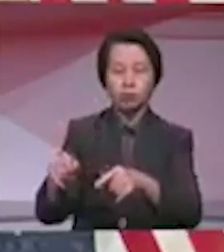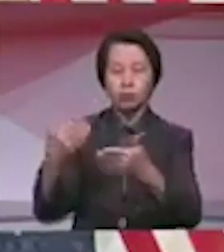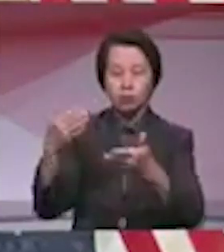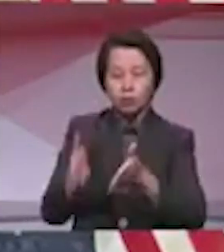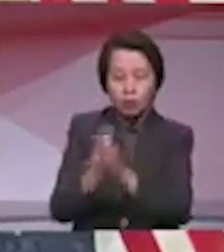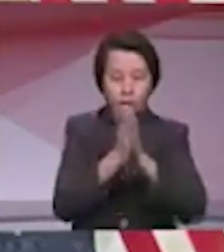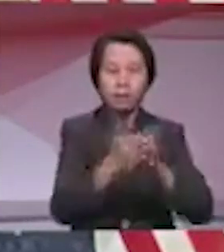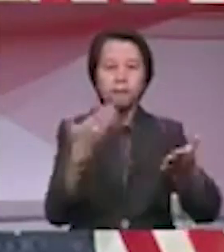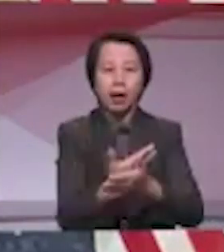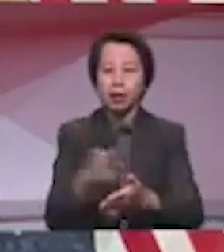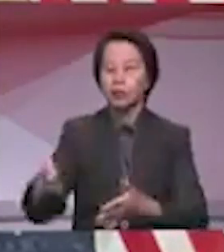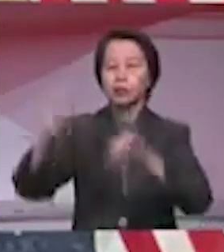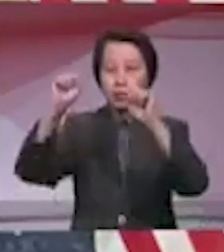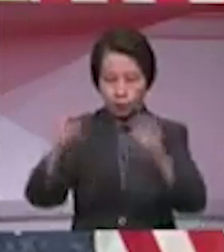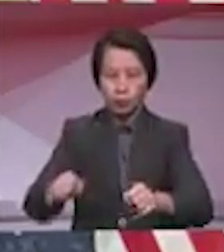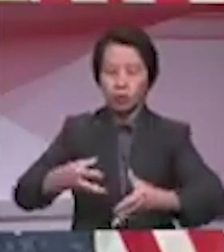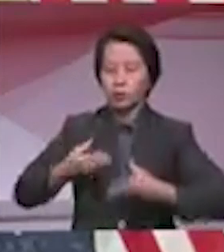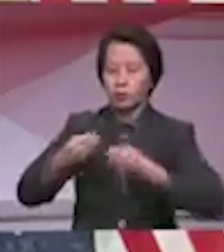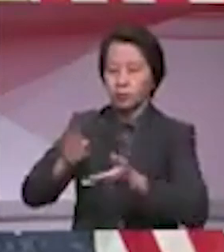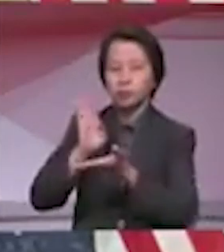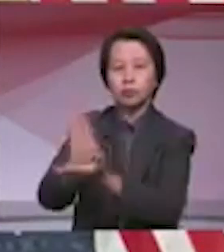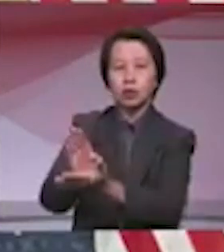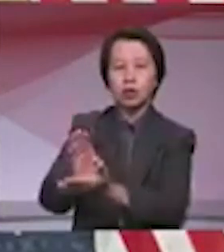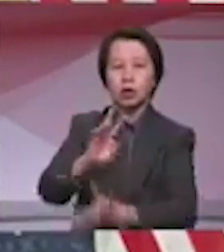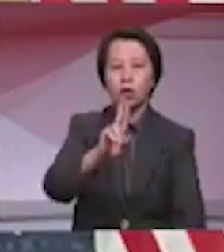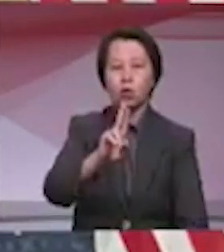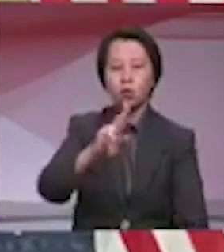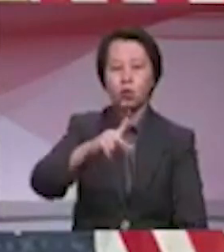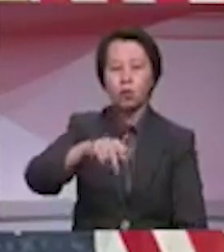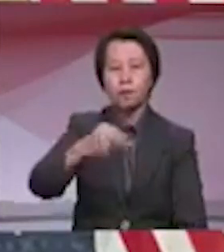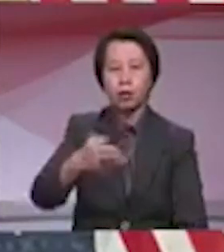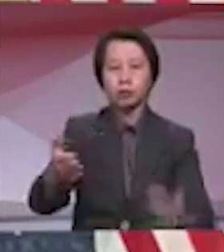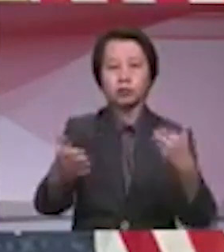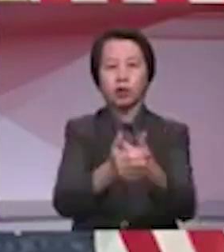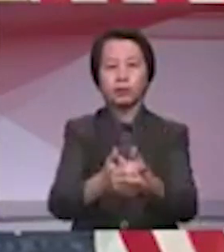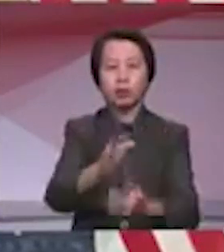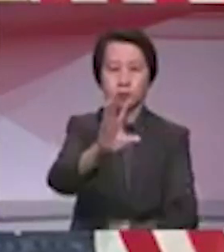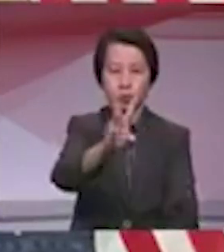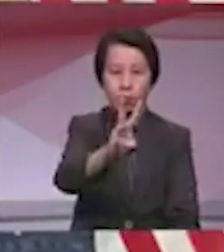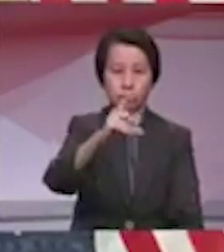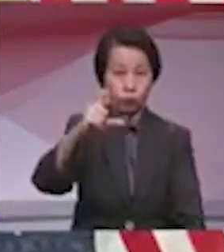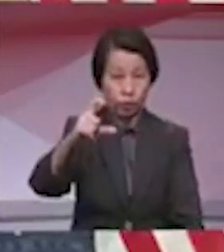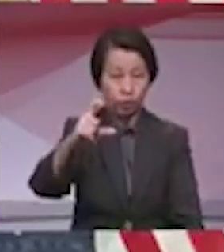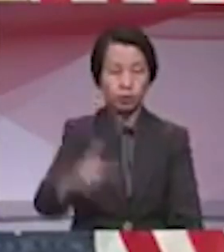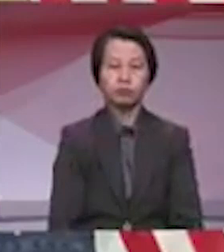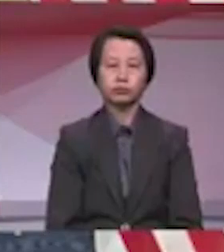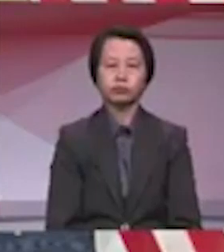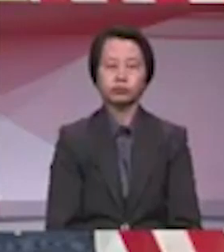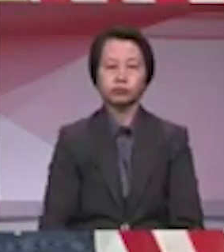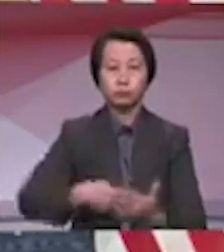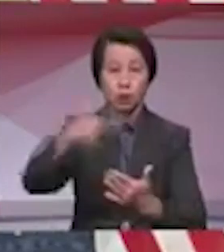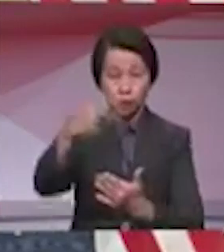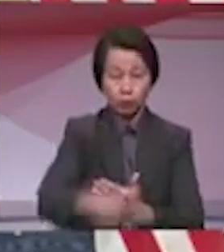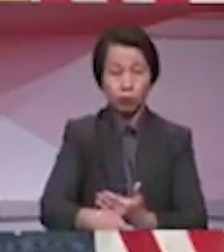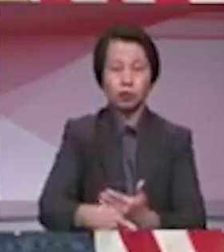upah, mereka akan layak menerima subsidi upah sehingga 6 bulan. Pelaksanaan program subsidi